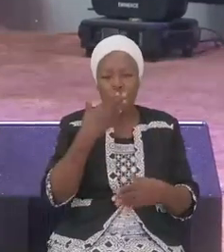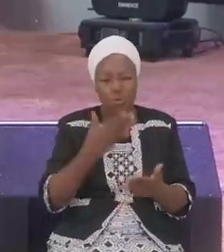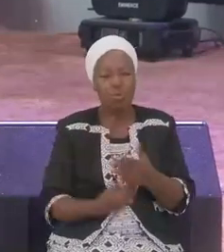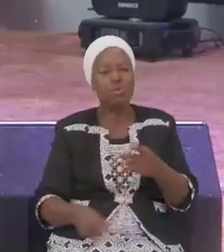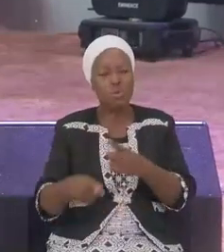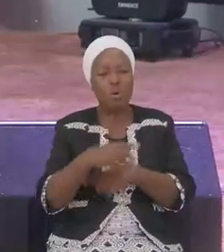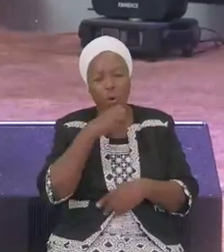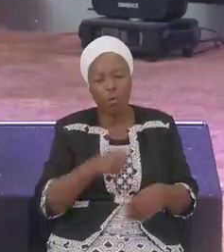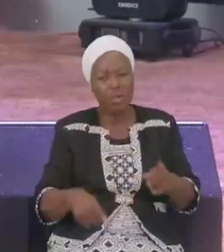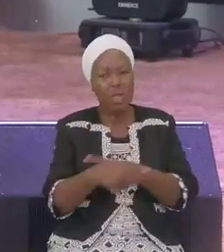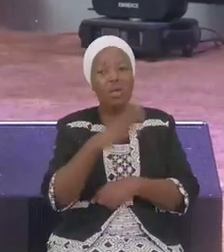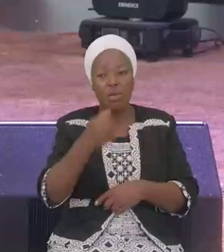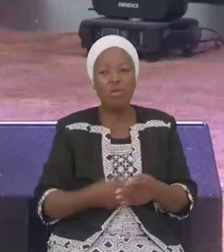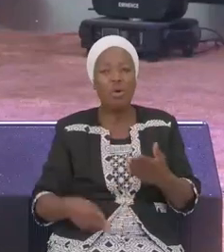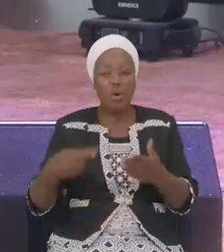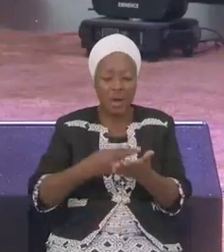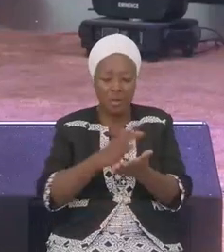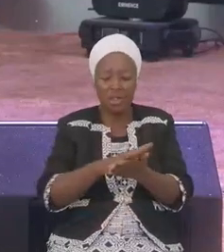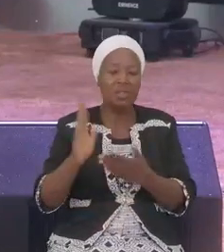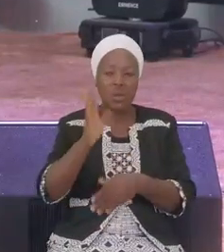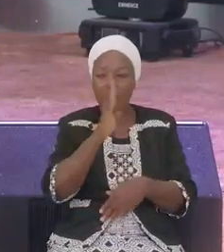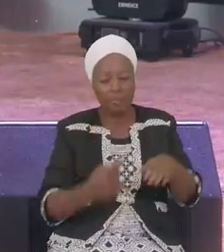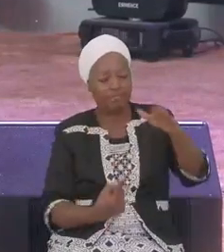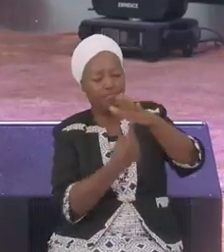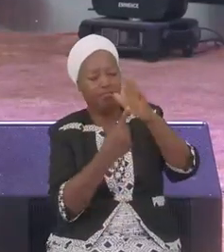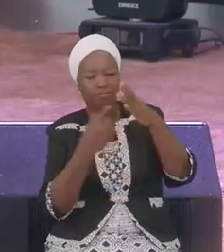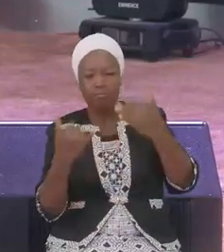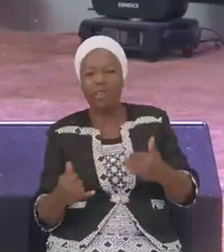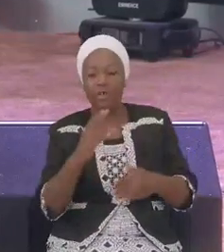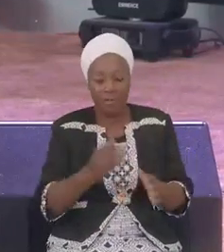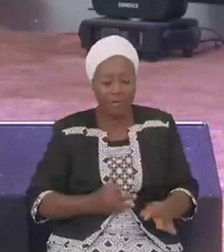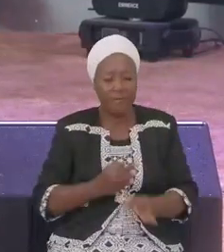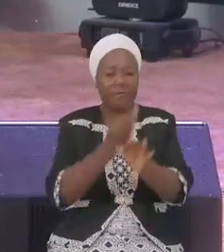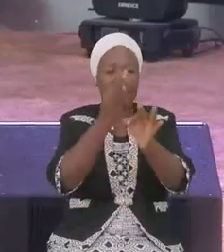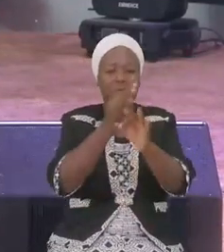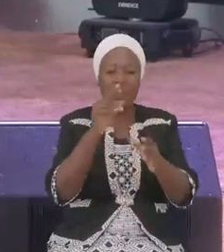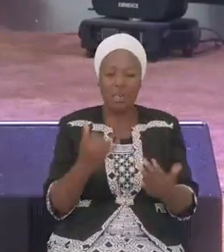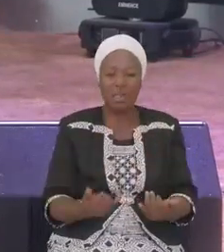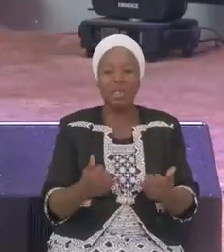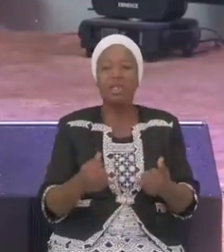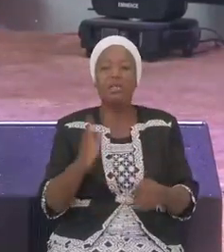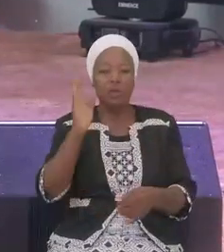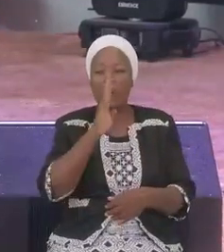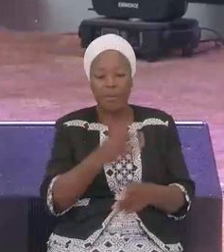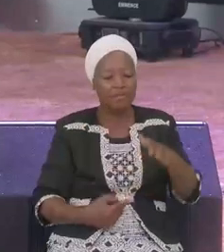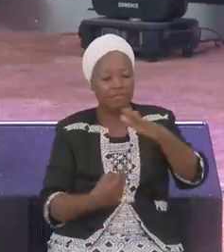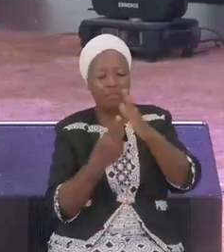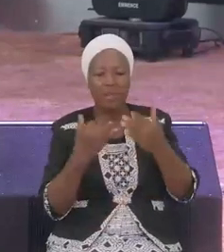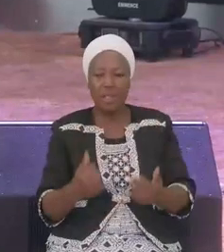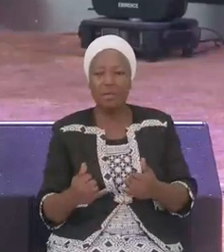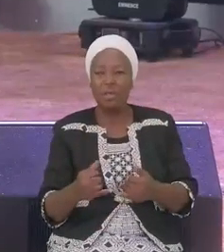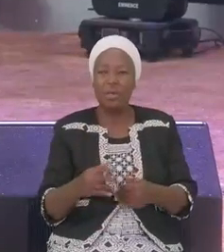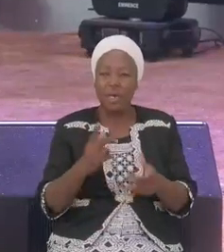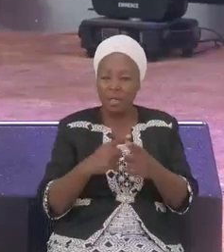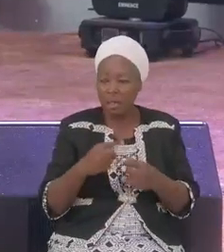ta justice maintenant doit être plus élevée, ta fidélité maintenant doit être plus élevée. Oui, tu savais, non, à ce temps-là, si j'ouvre ma